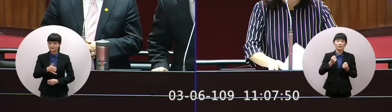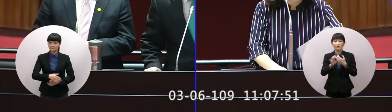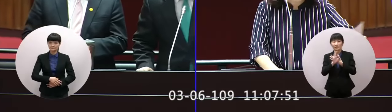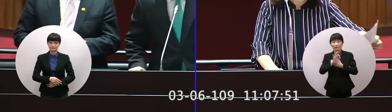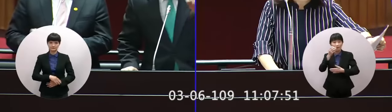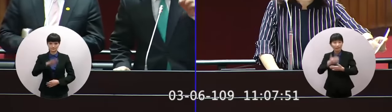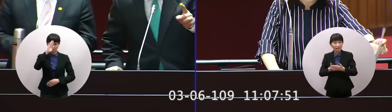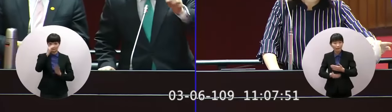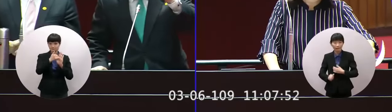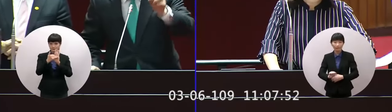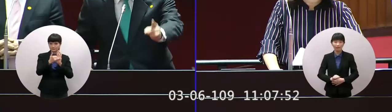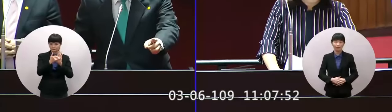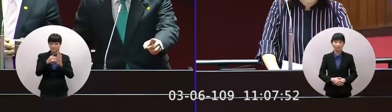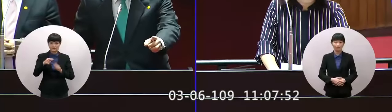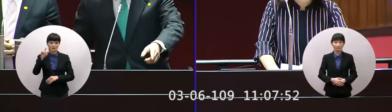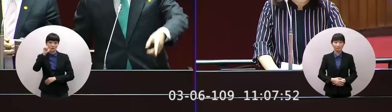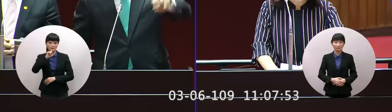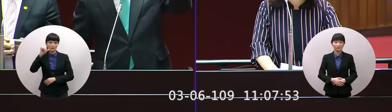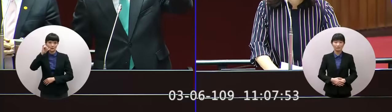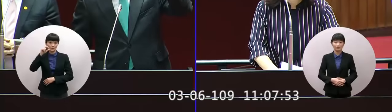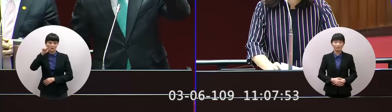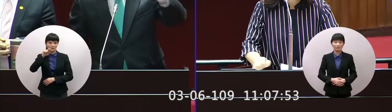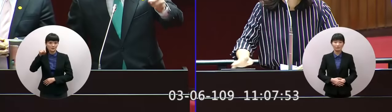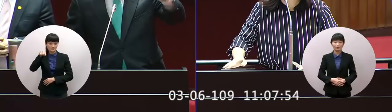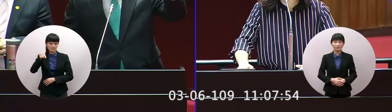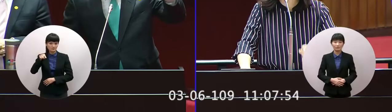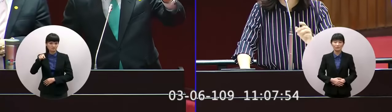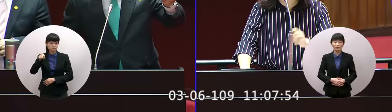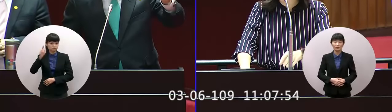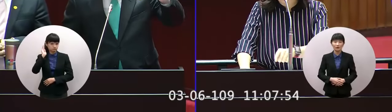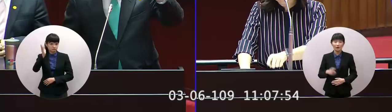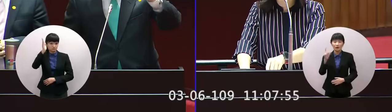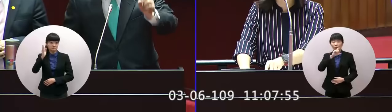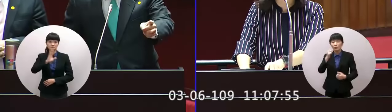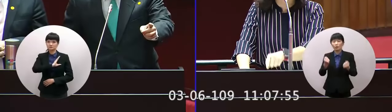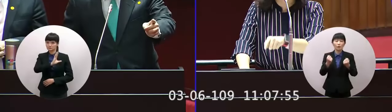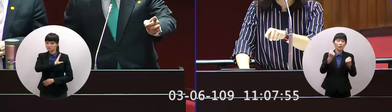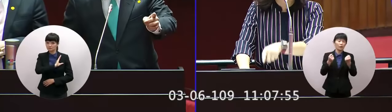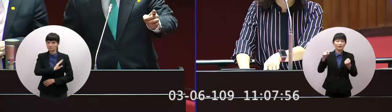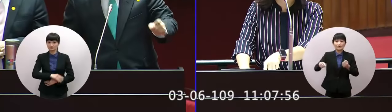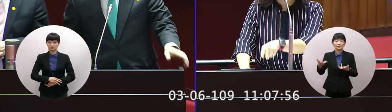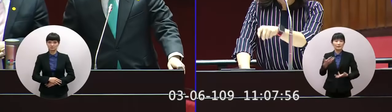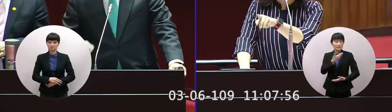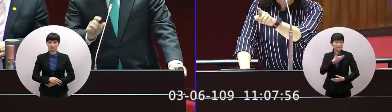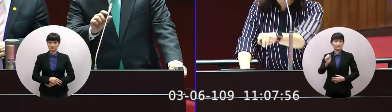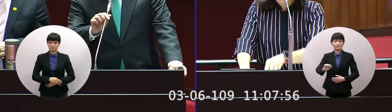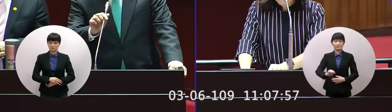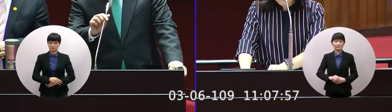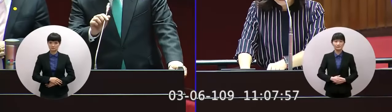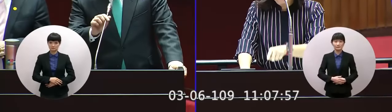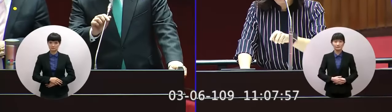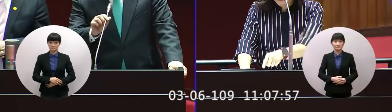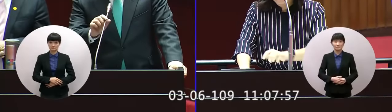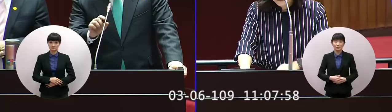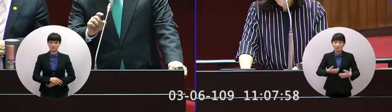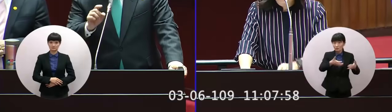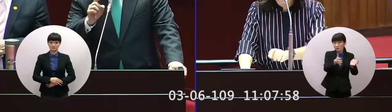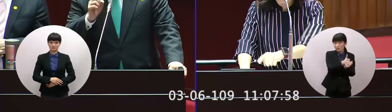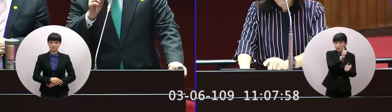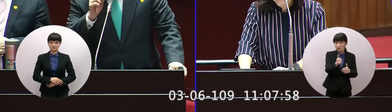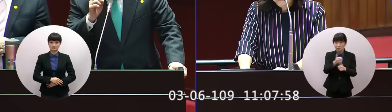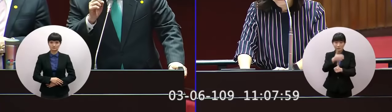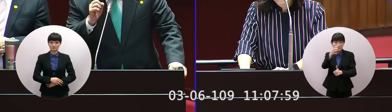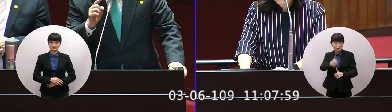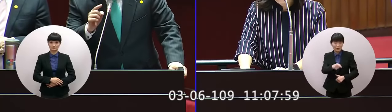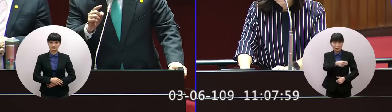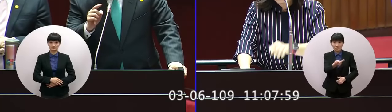酒驾零容忍这个态度绝对没有改变，中央对 酒驾零容忍，但是问题是你部长也好，署长也